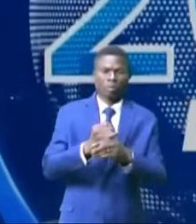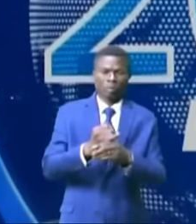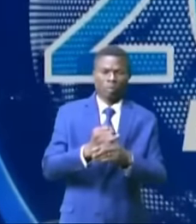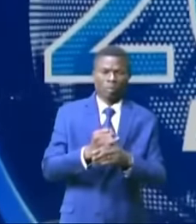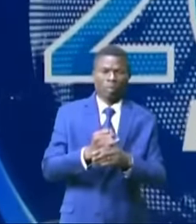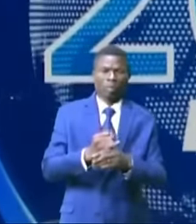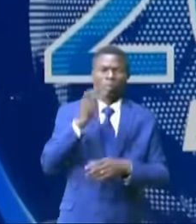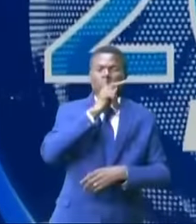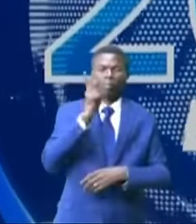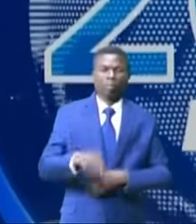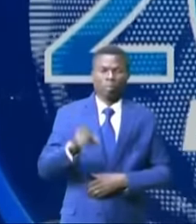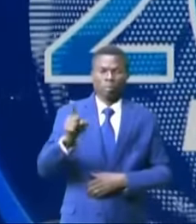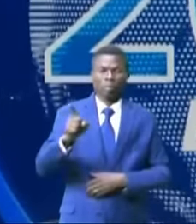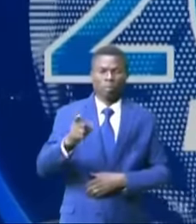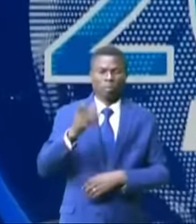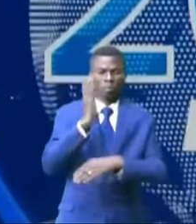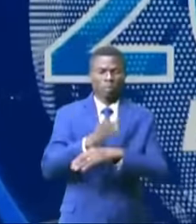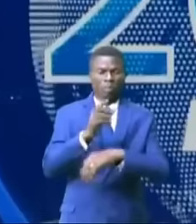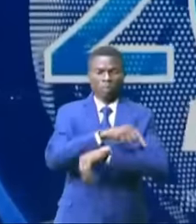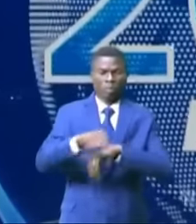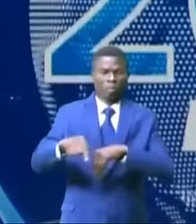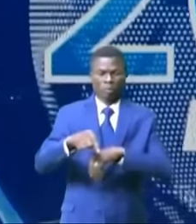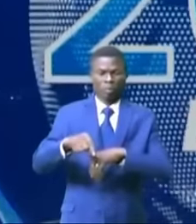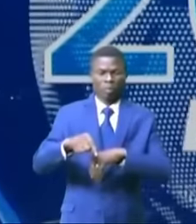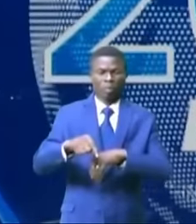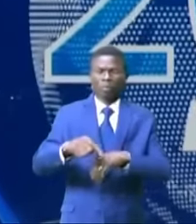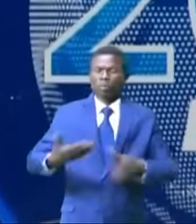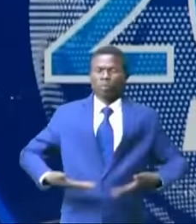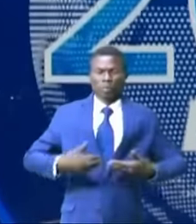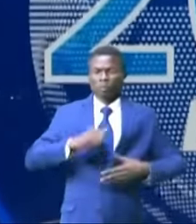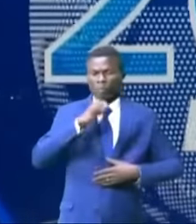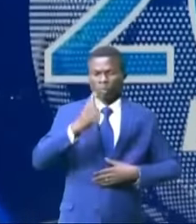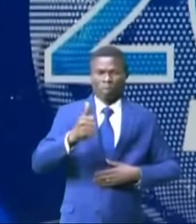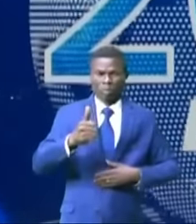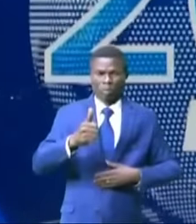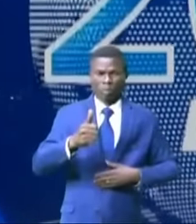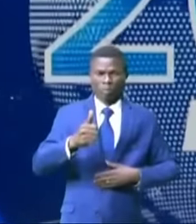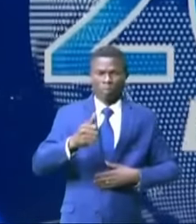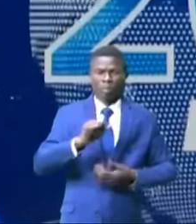Bangoka, Kisangani, le conseil d'administration déplore l'interruption